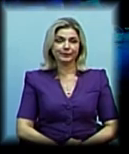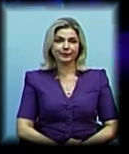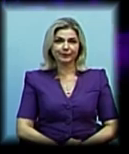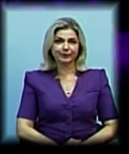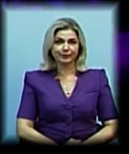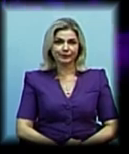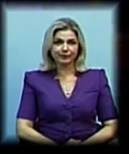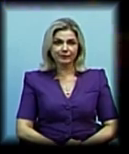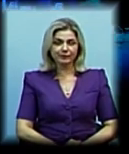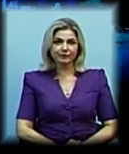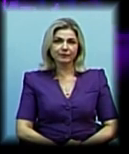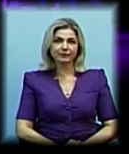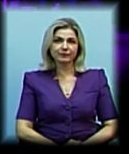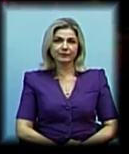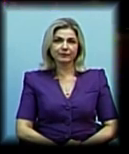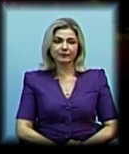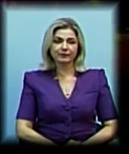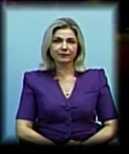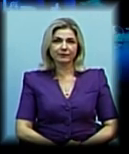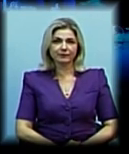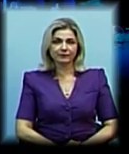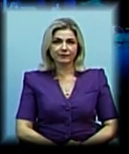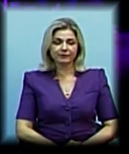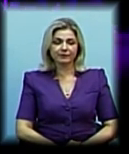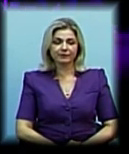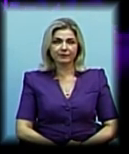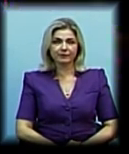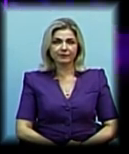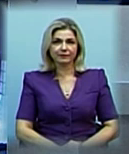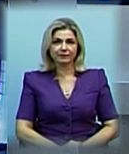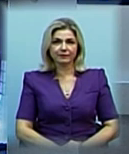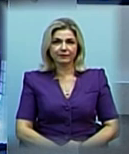Олександр Гордієнко, Юлія Кускова, телевізійні новини Миколаївщини.